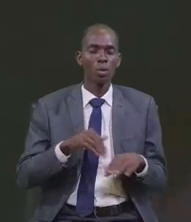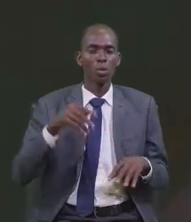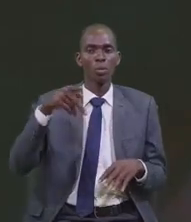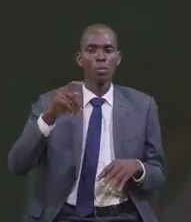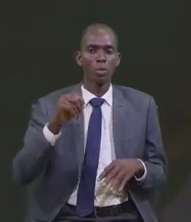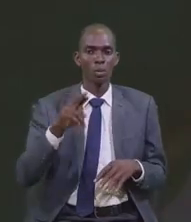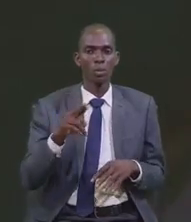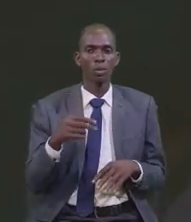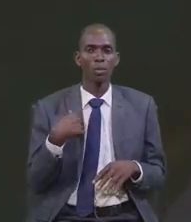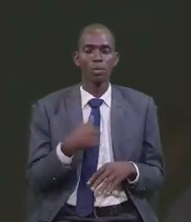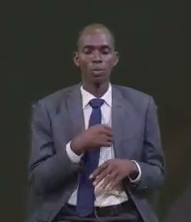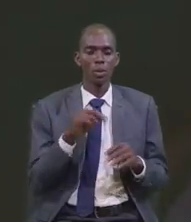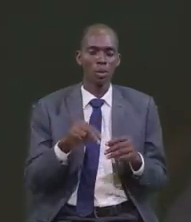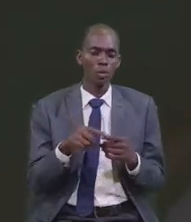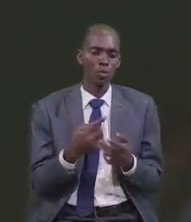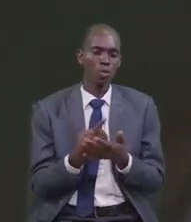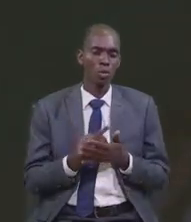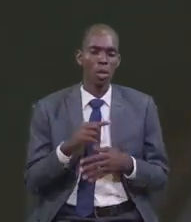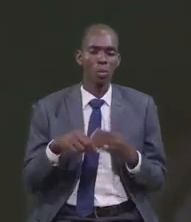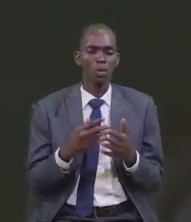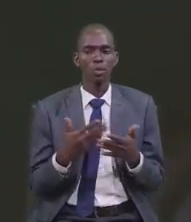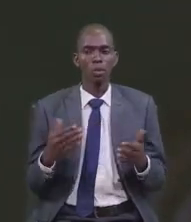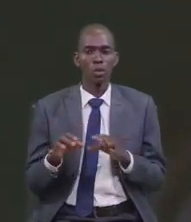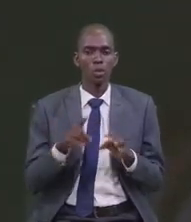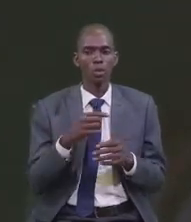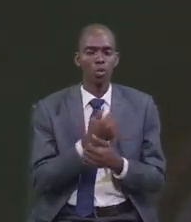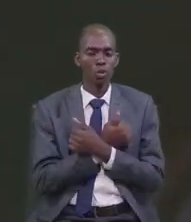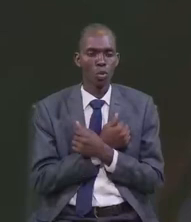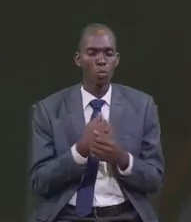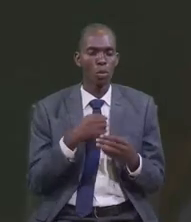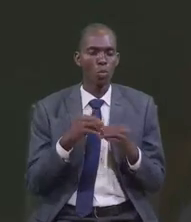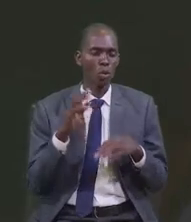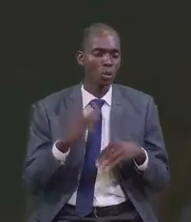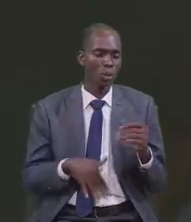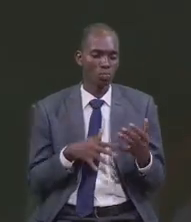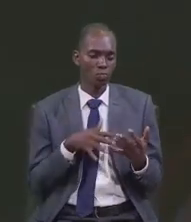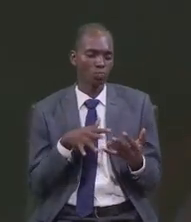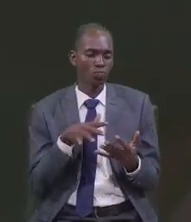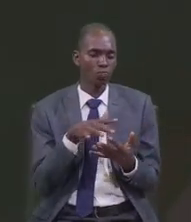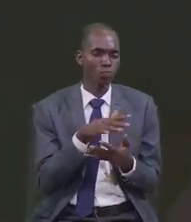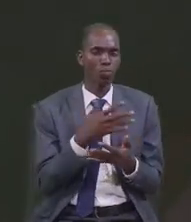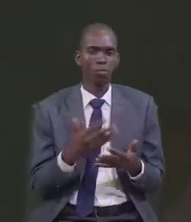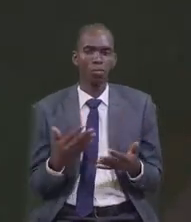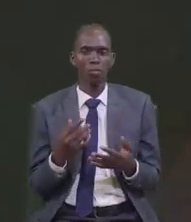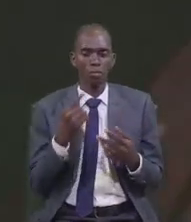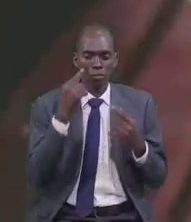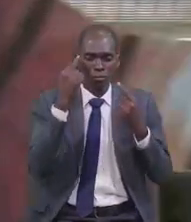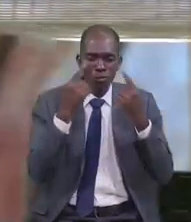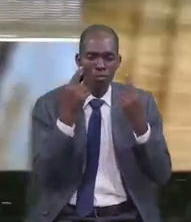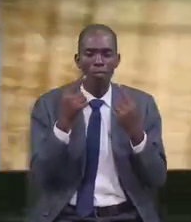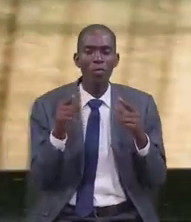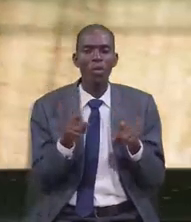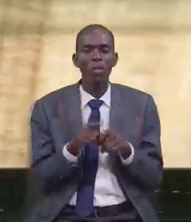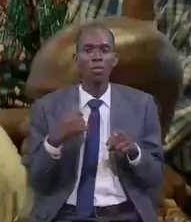parlé de quelque chose. Est-ce que tu m'aimes plus que ceci? Considère cela. Comme on vient à la fin de